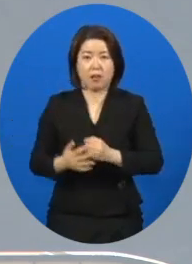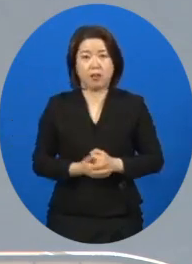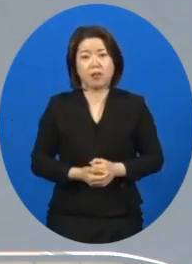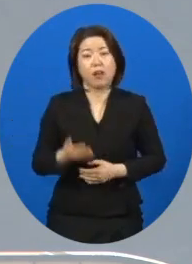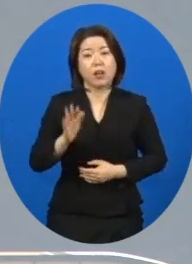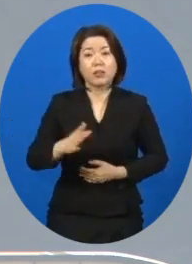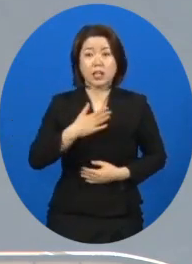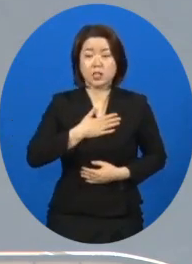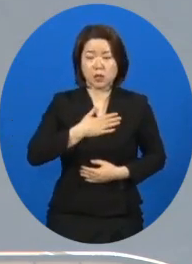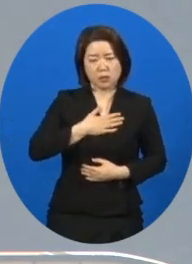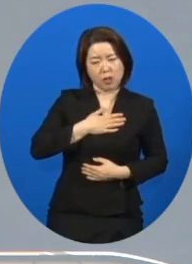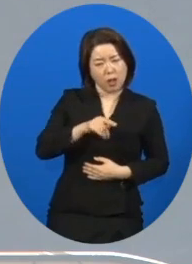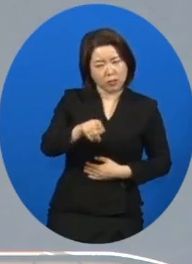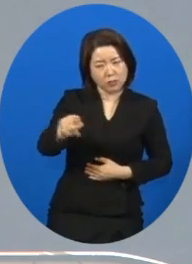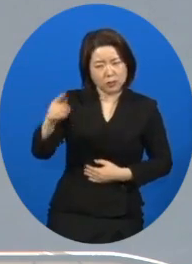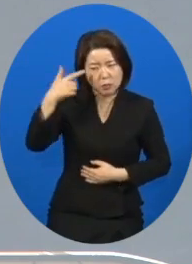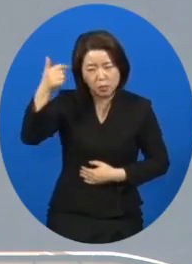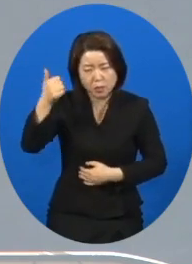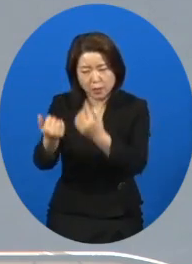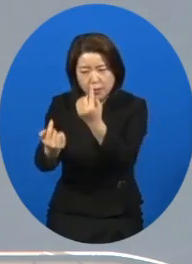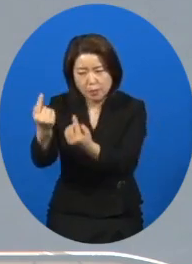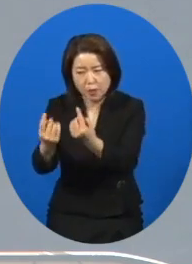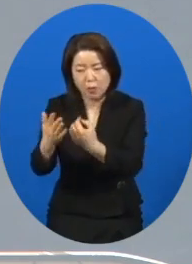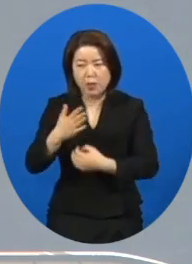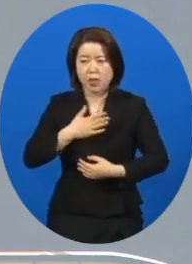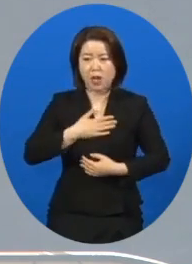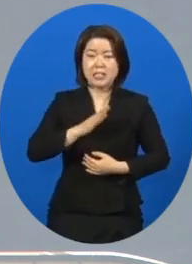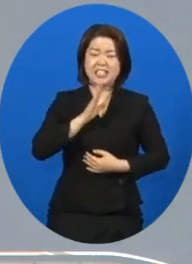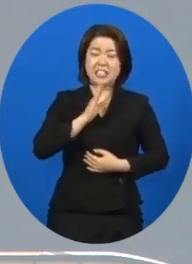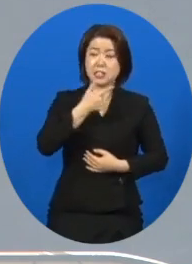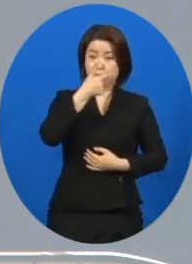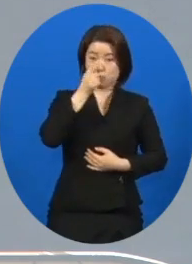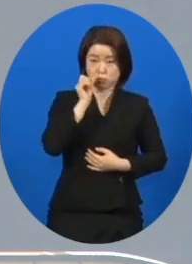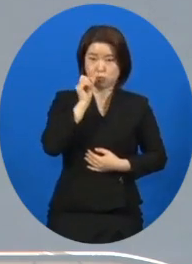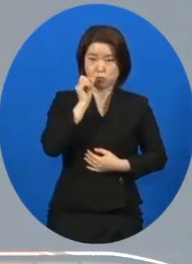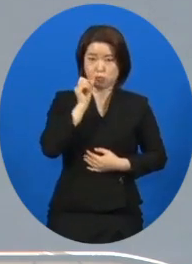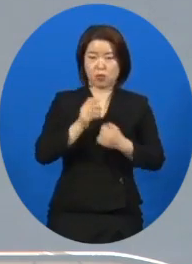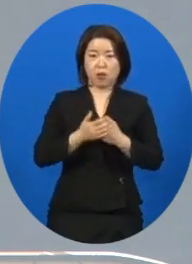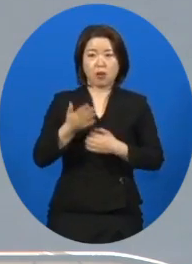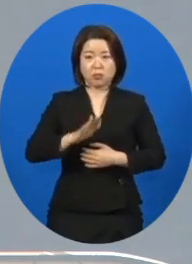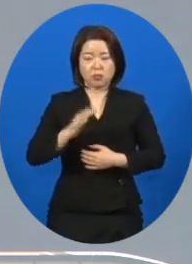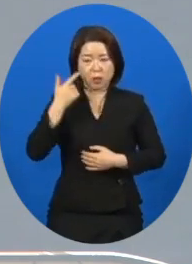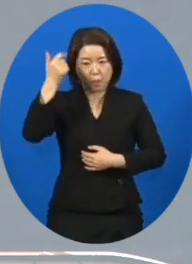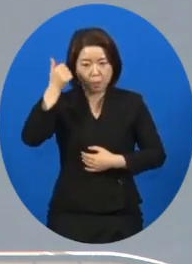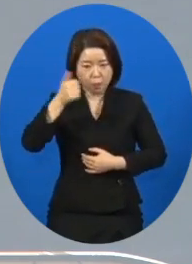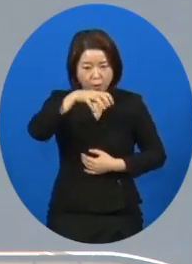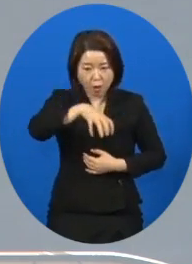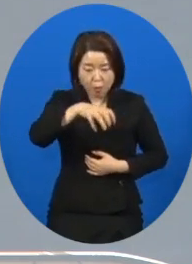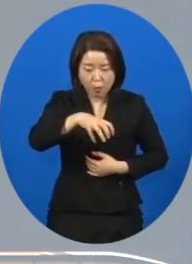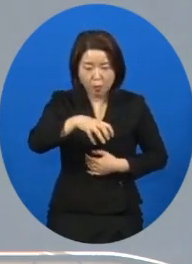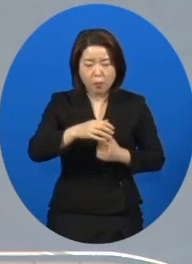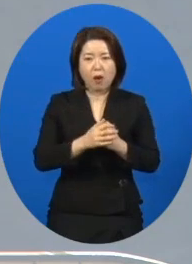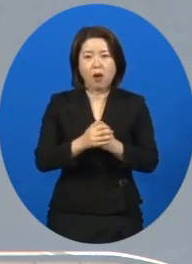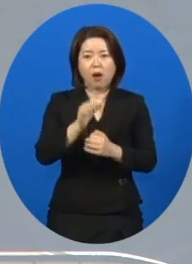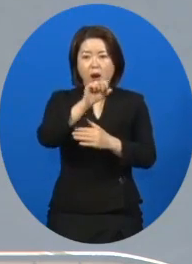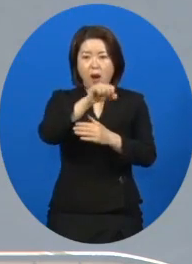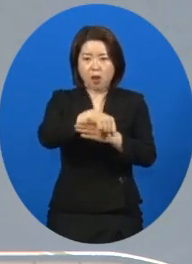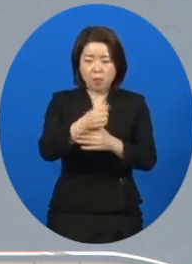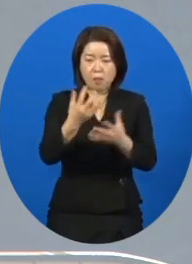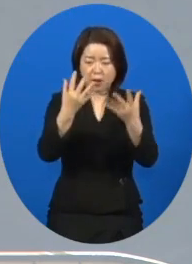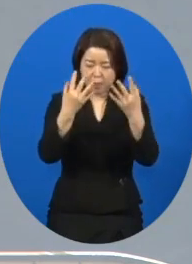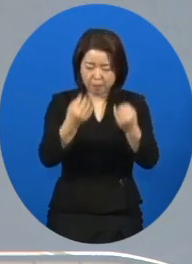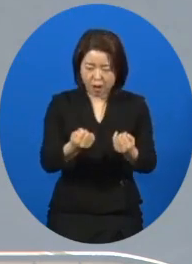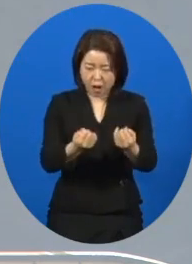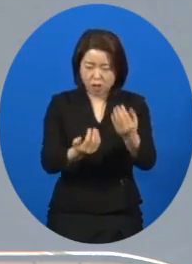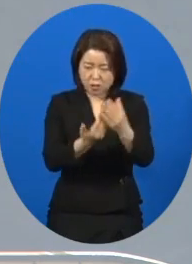그런데 저는 그분들에 비하면 말할 수 없이 부족한데 저는 목회하는 현장에 참 열매가